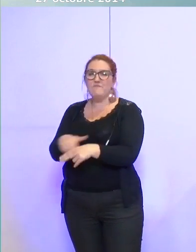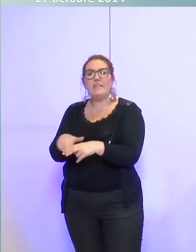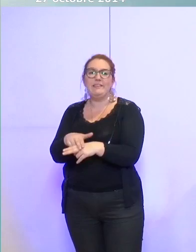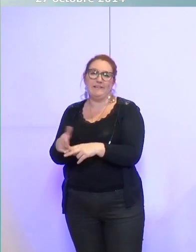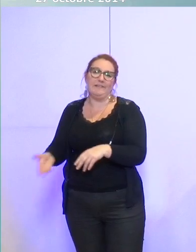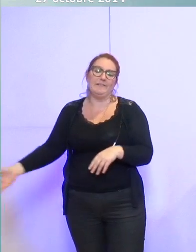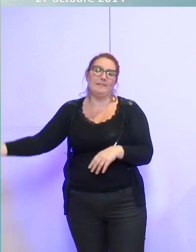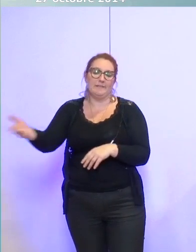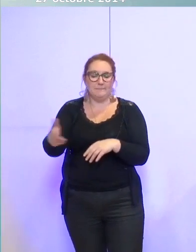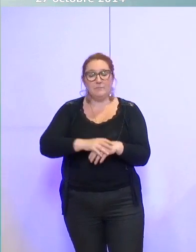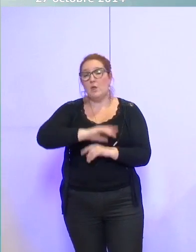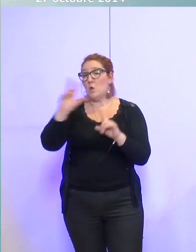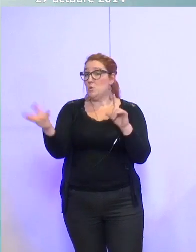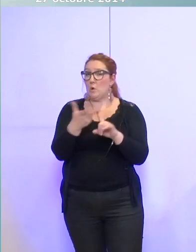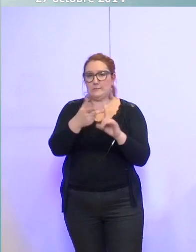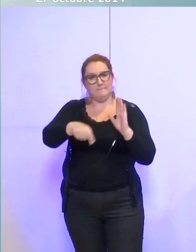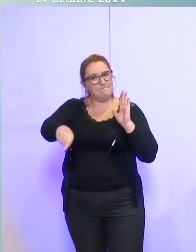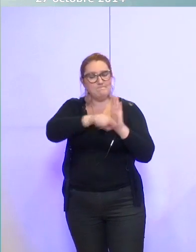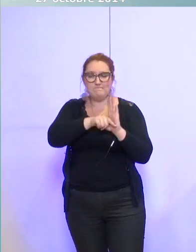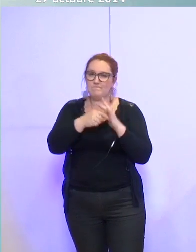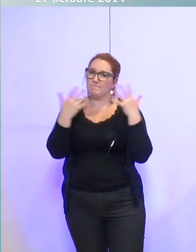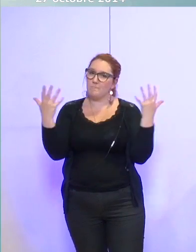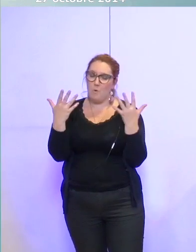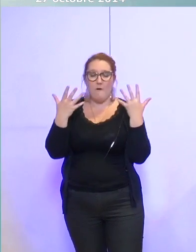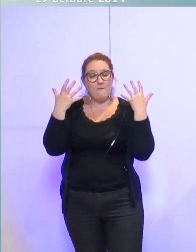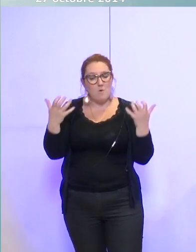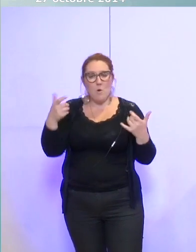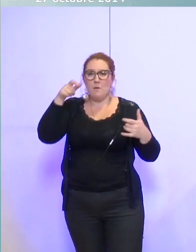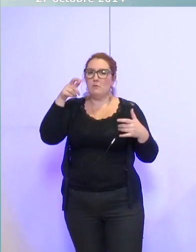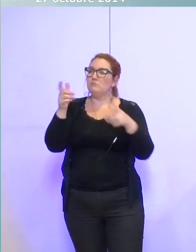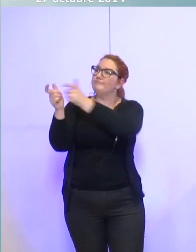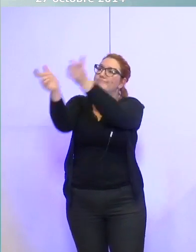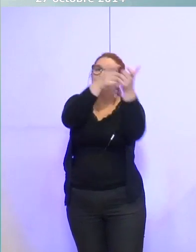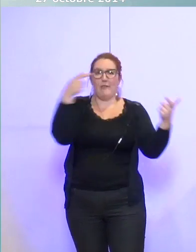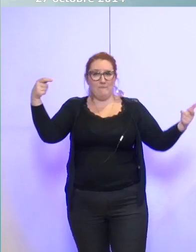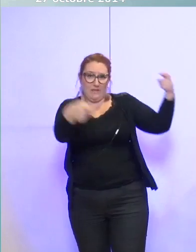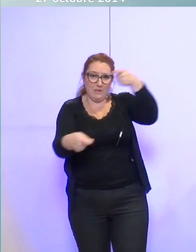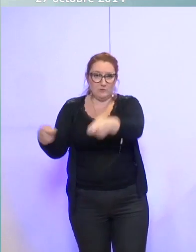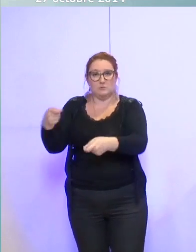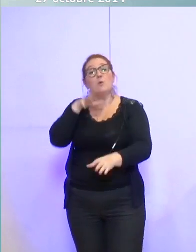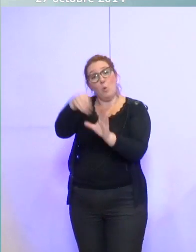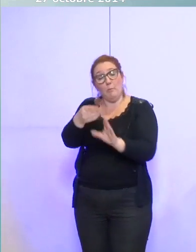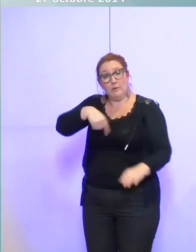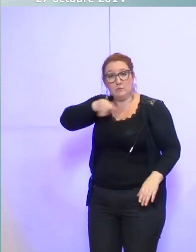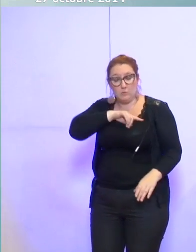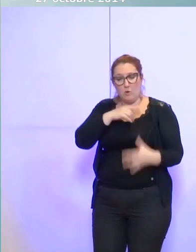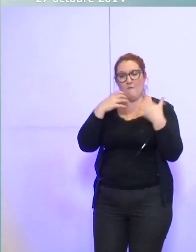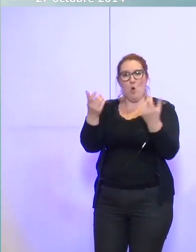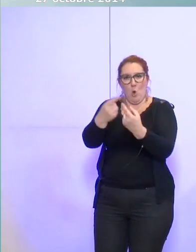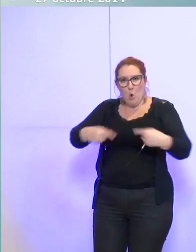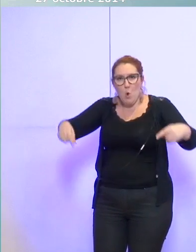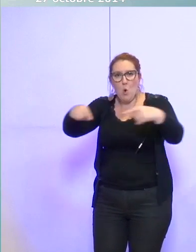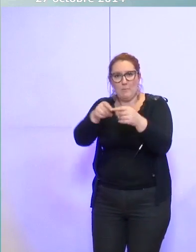troisième exigence est que nous souhaitons que les financeurs, dont la ville de Grenoble, soient associés à un comité de suivi au-delà de la construction du